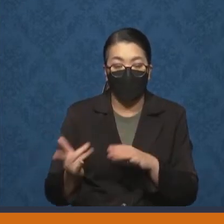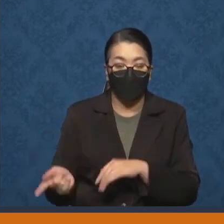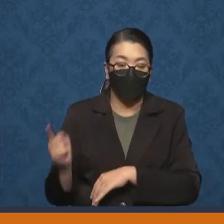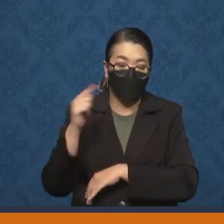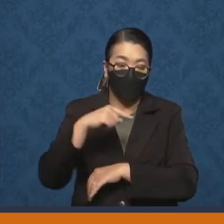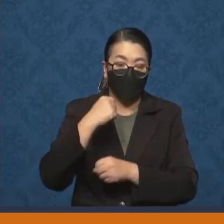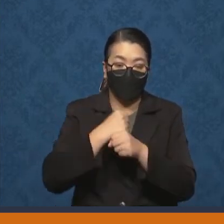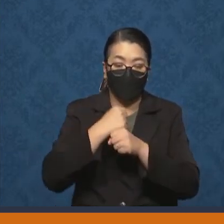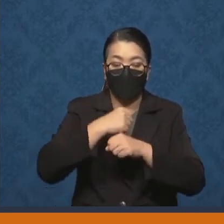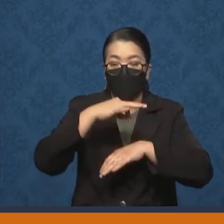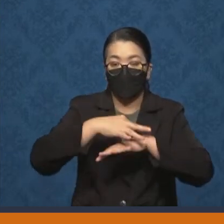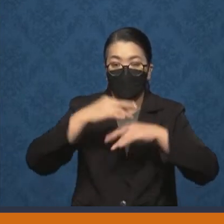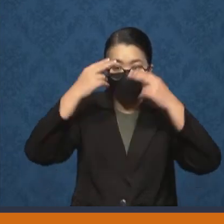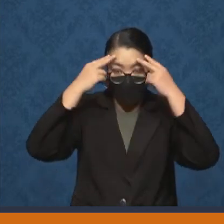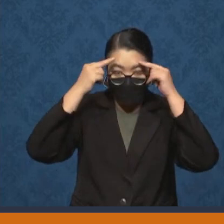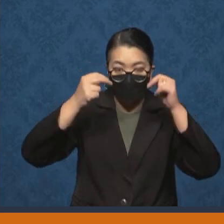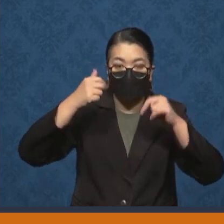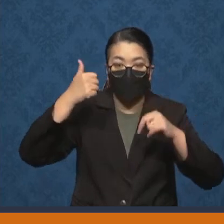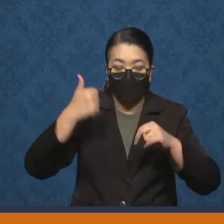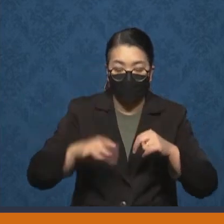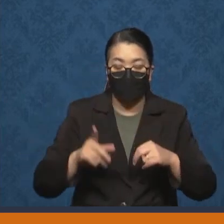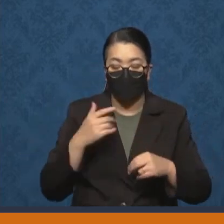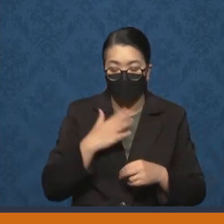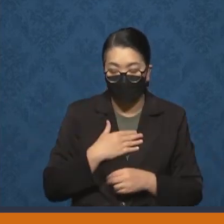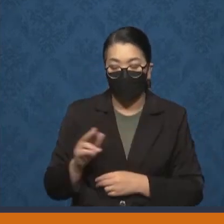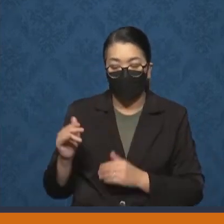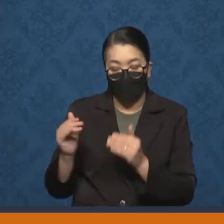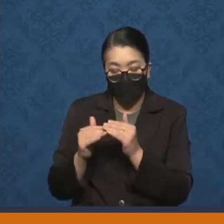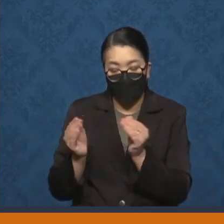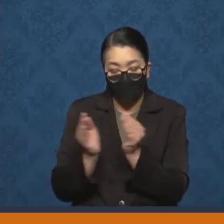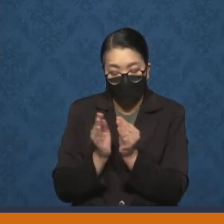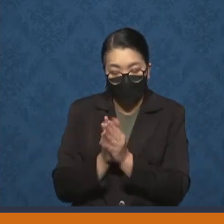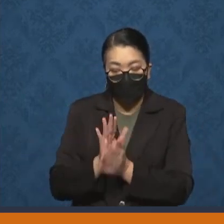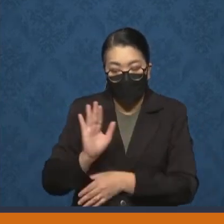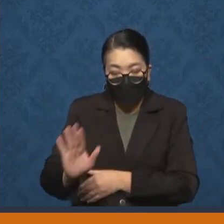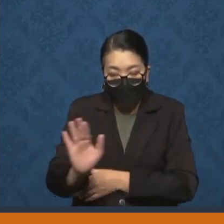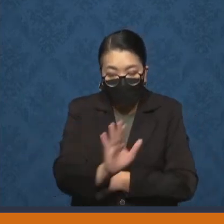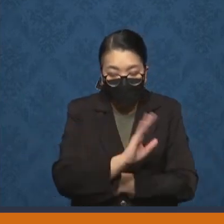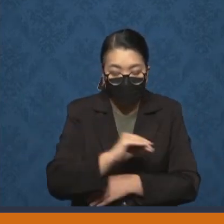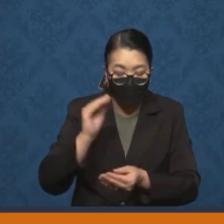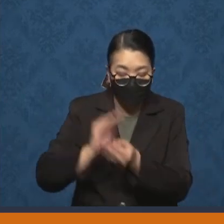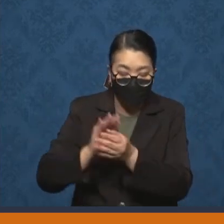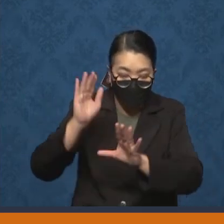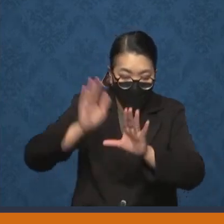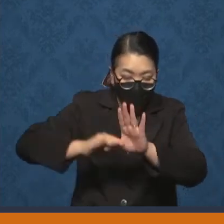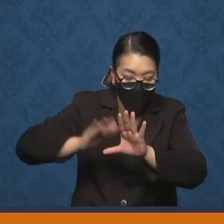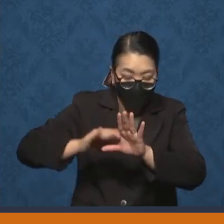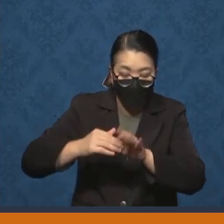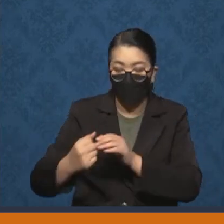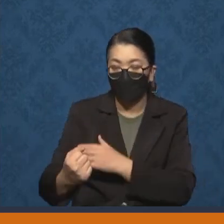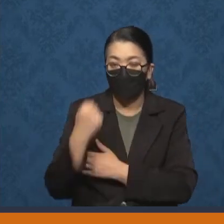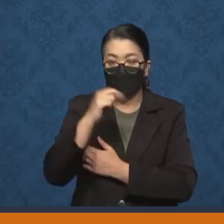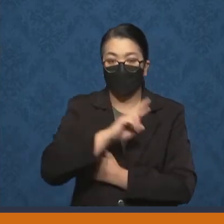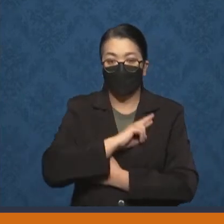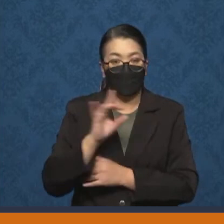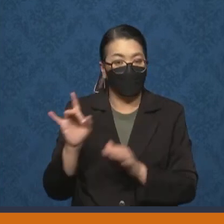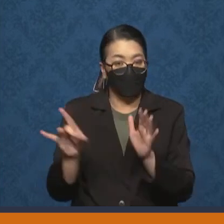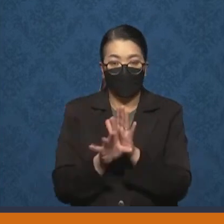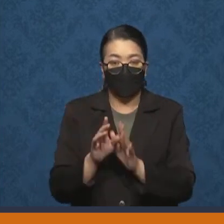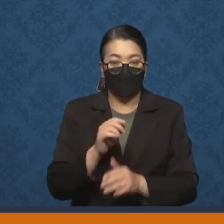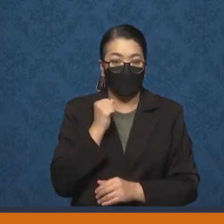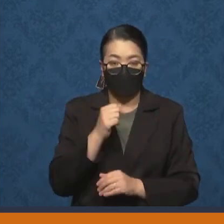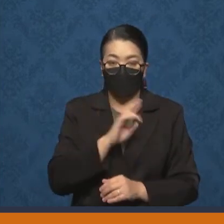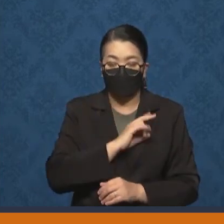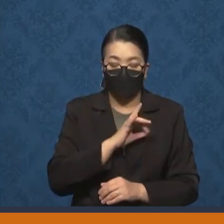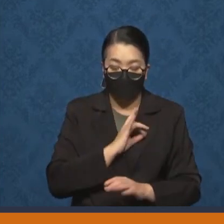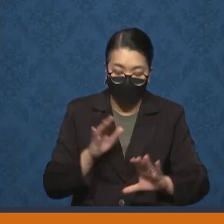ของรัฐธรรมนูญ60จงใช้สิทธิ์ใช้เสียงของท่านครับลงคะแนนในมาตรานี้ใช้อำนาจที่จะเป็นปราการด่าสุดท้าย